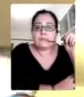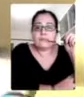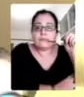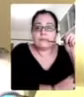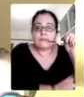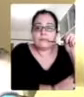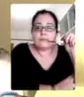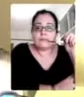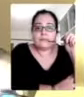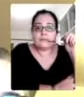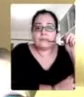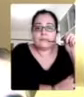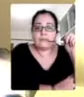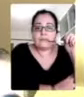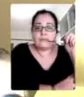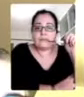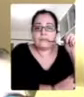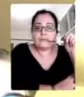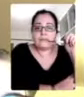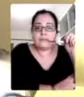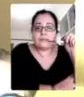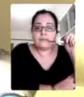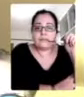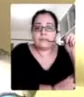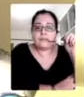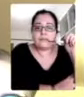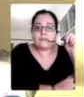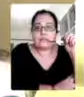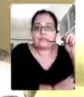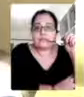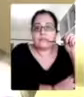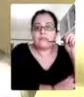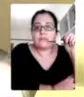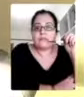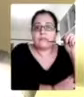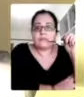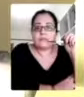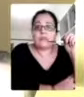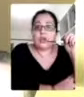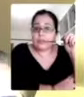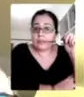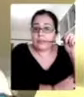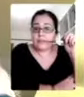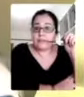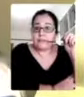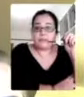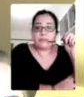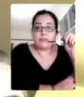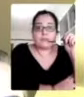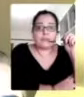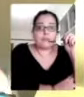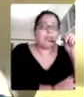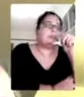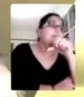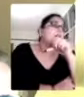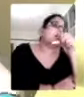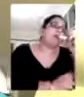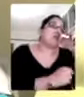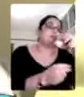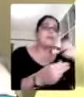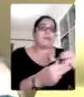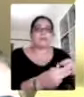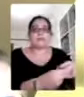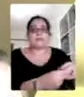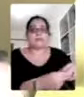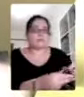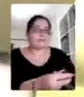Pipo ve pipo tütün, pipo tütün diyorum. Pipo ve pipo aksesuarlarında ÖTV sıfır. Öyle Yok mi? ekstra. Yani yok. Ben bunu